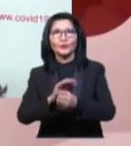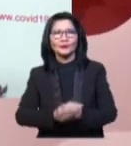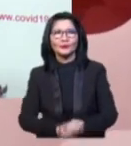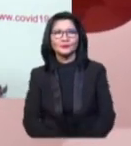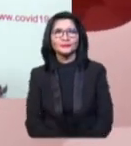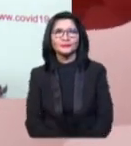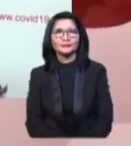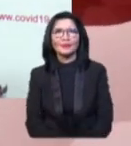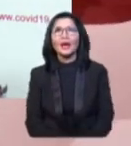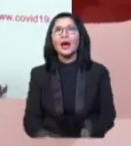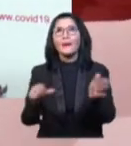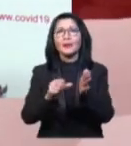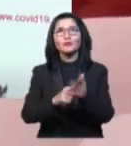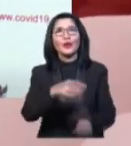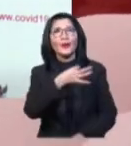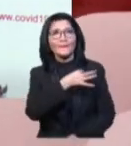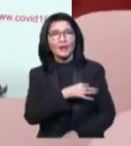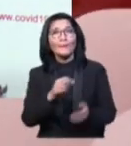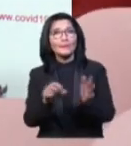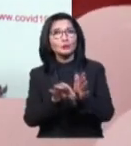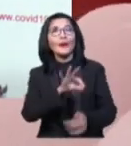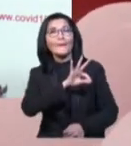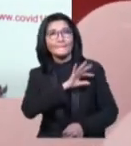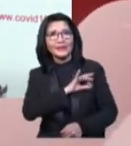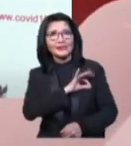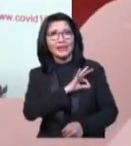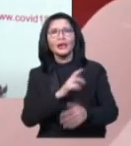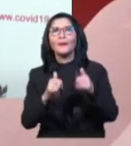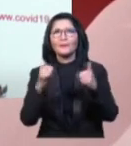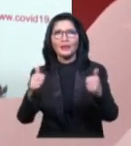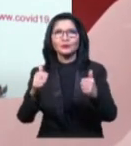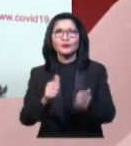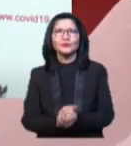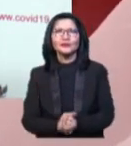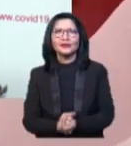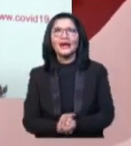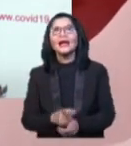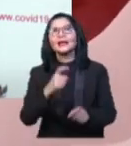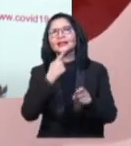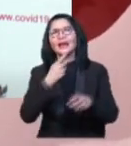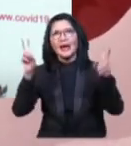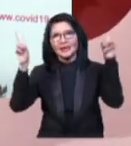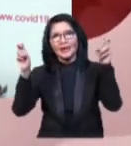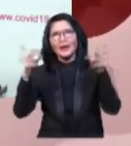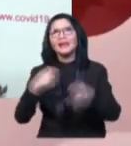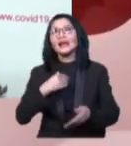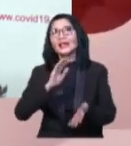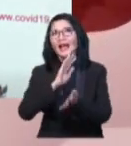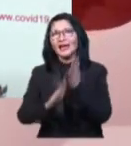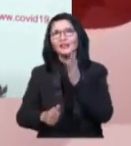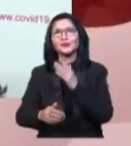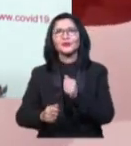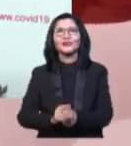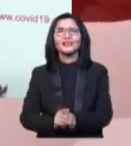COVID-19. Bantuan Presiden Produktif untuk UMKM Bangkit dan untuk menggali lebih lanjut terkait tema dialog, saya langsung sapa